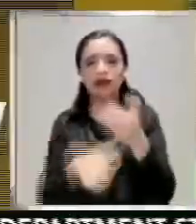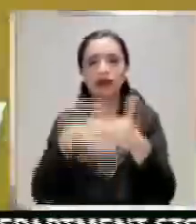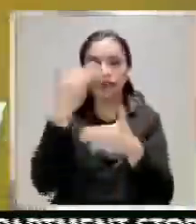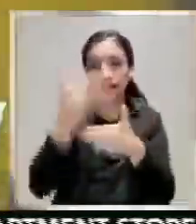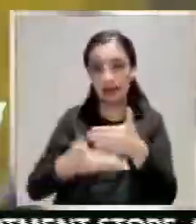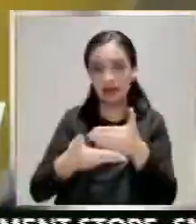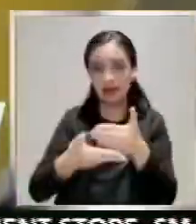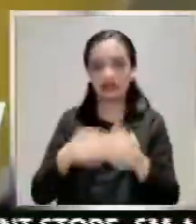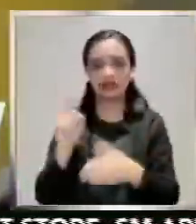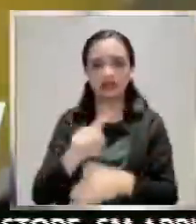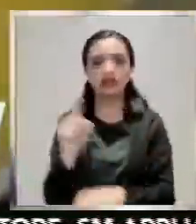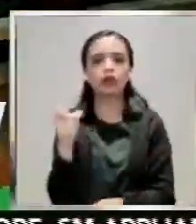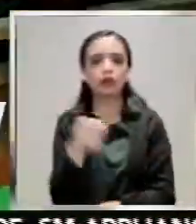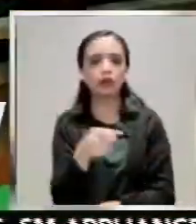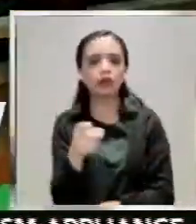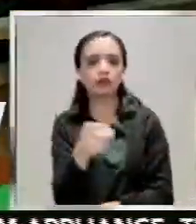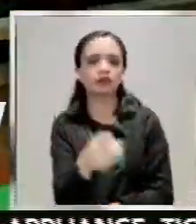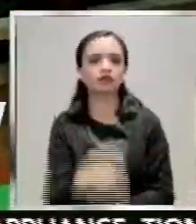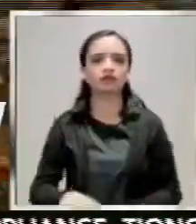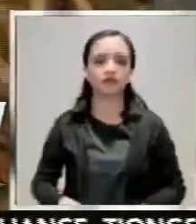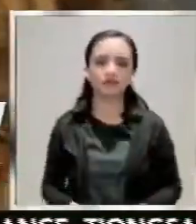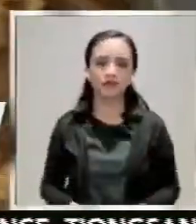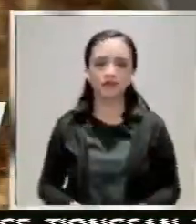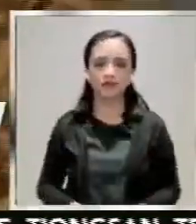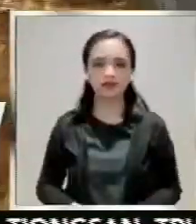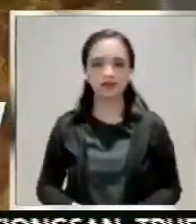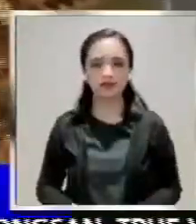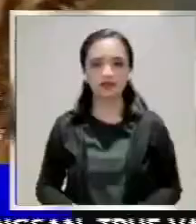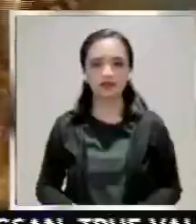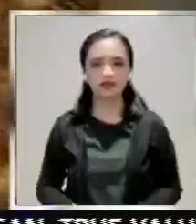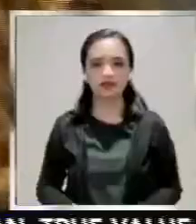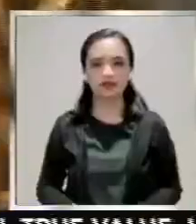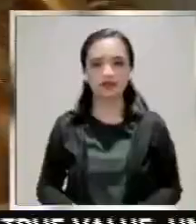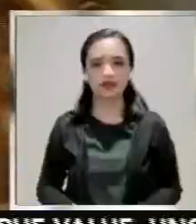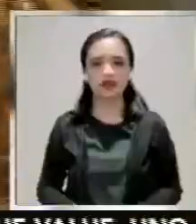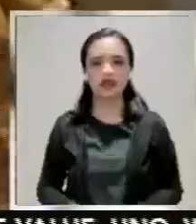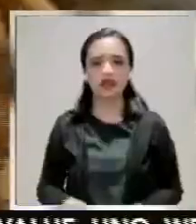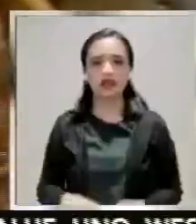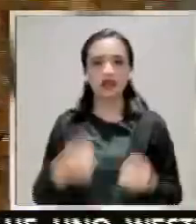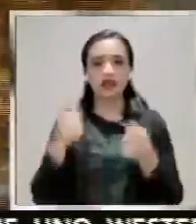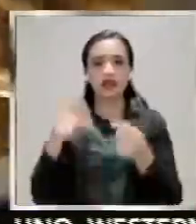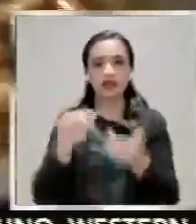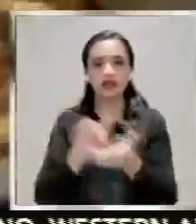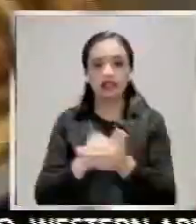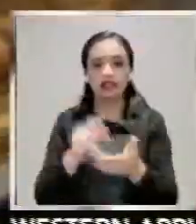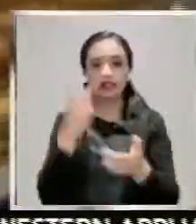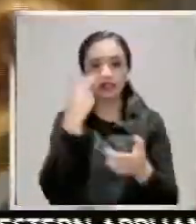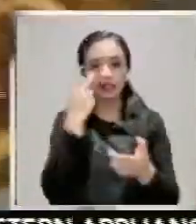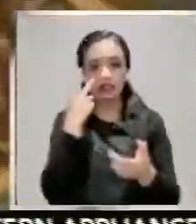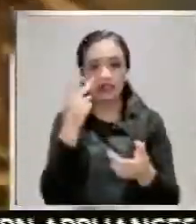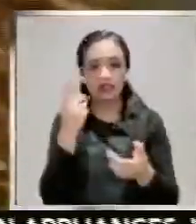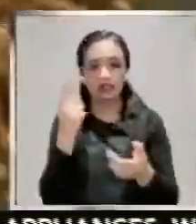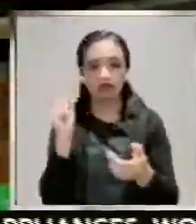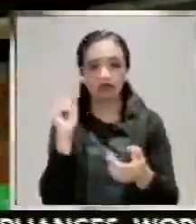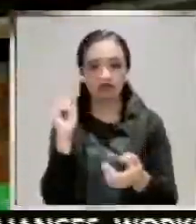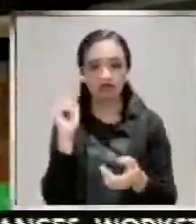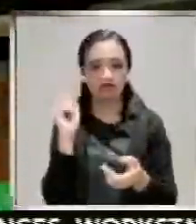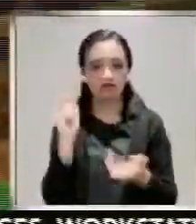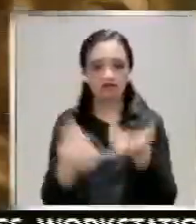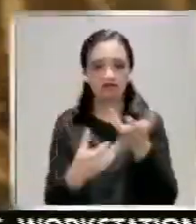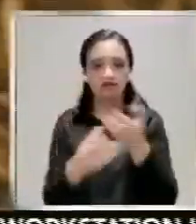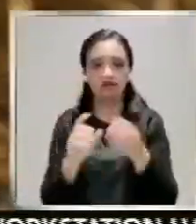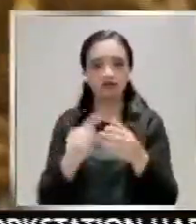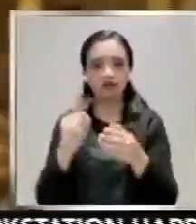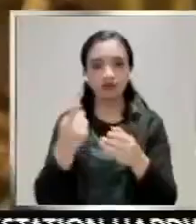MM habang nagre-react sila diyan saka natin sinindihan lalagyan po natin ng